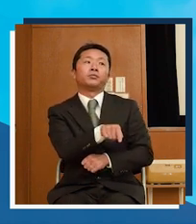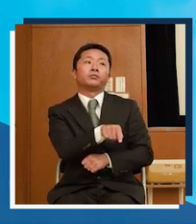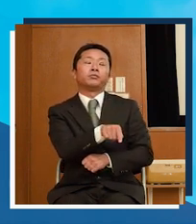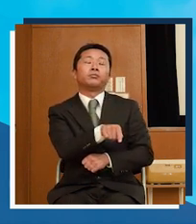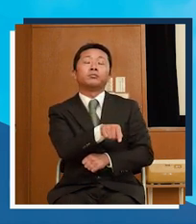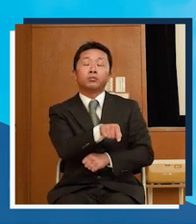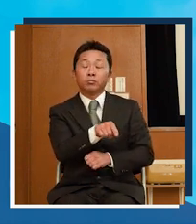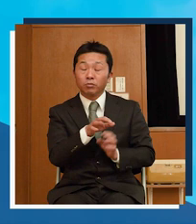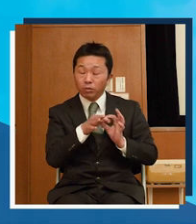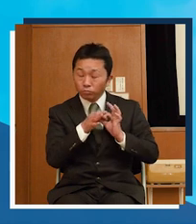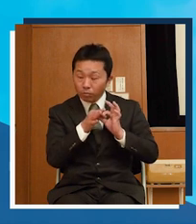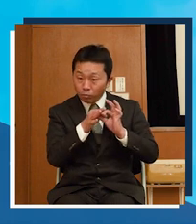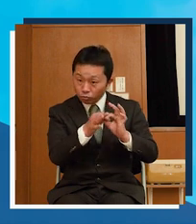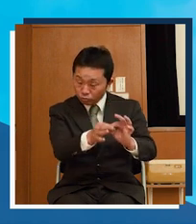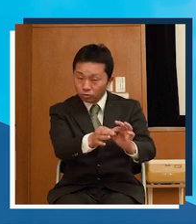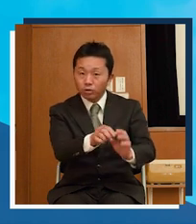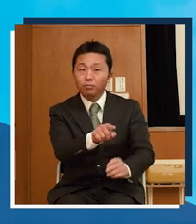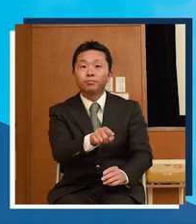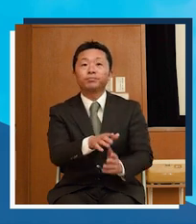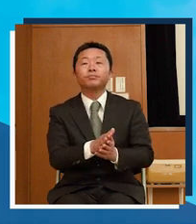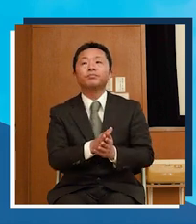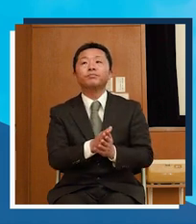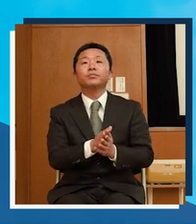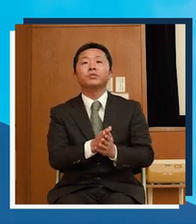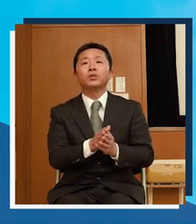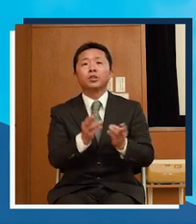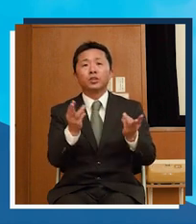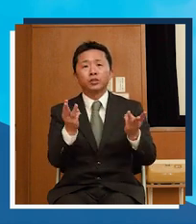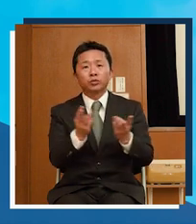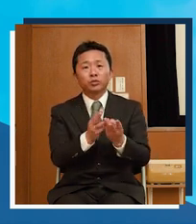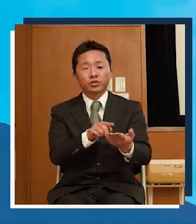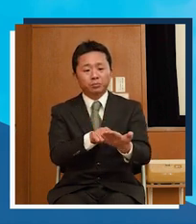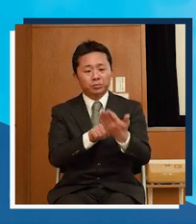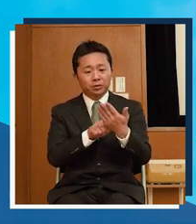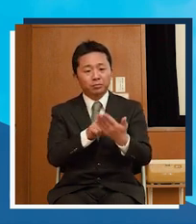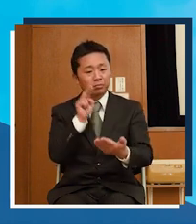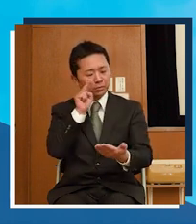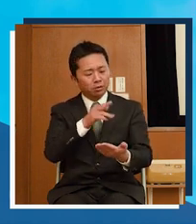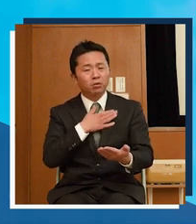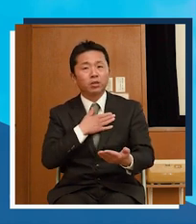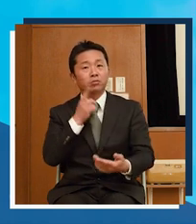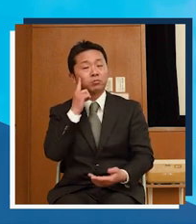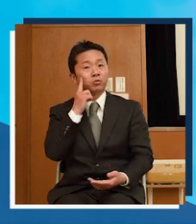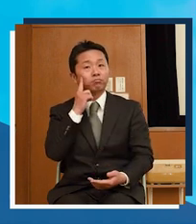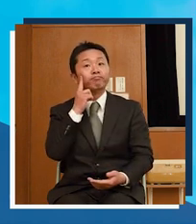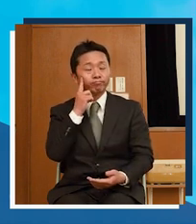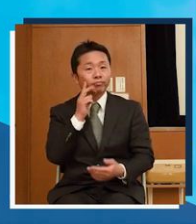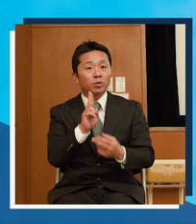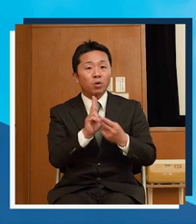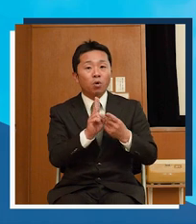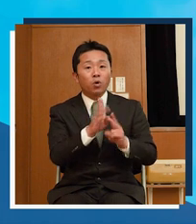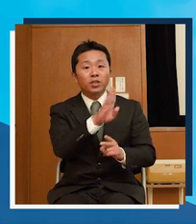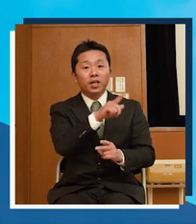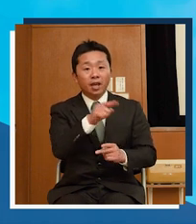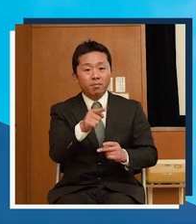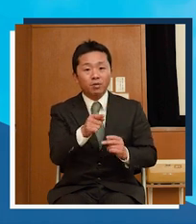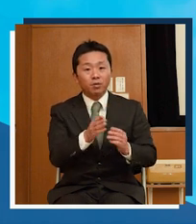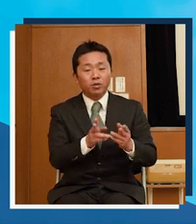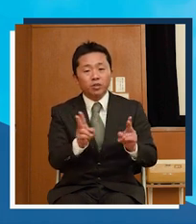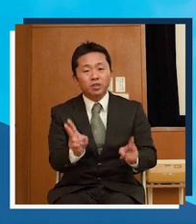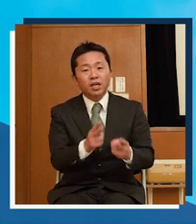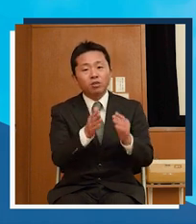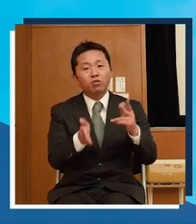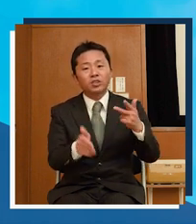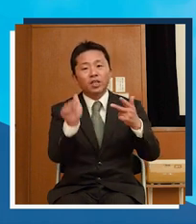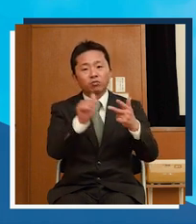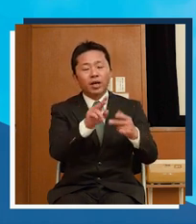状況がずっと続いているということもえこの数字からも皆さんに伝わると思います沖縄県内にある米軍専用施設の面積は